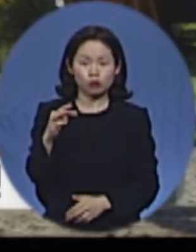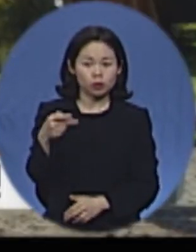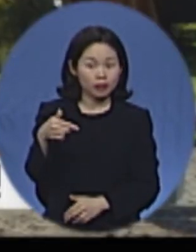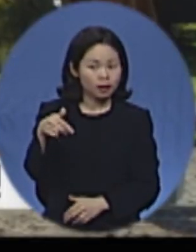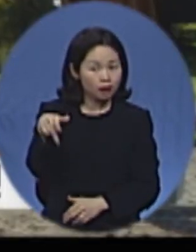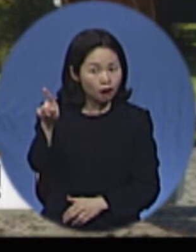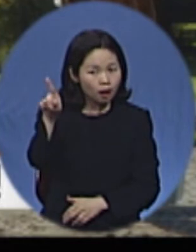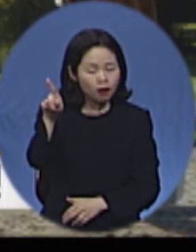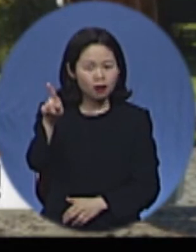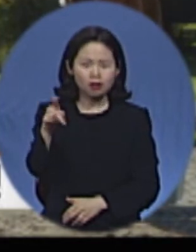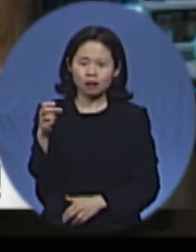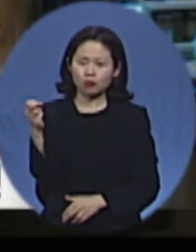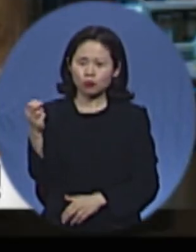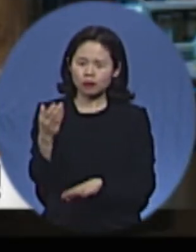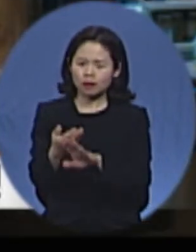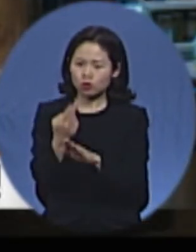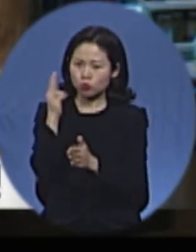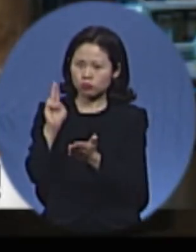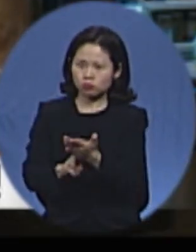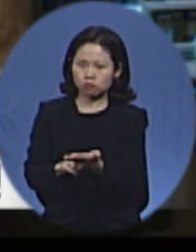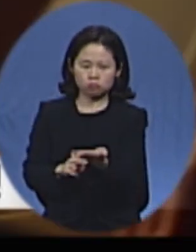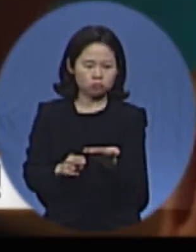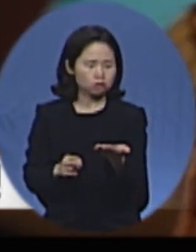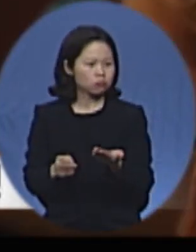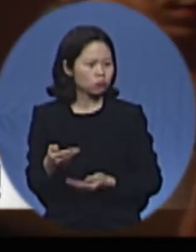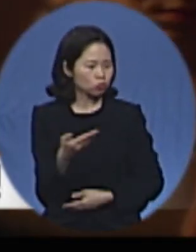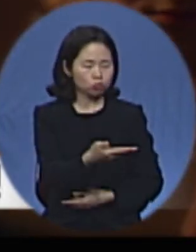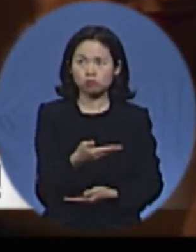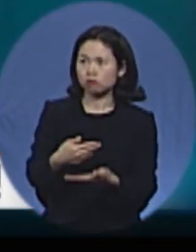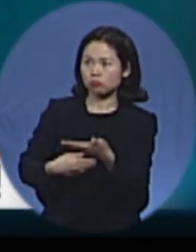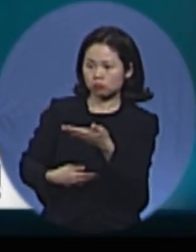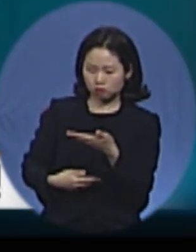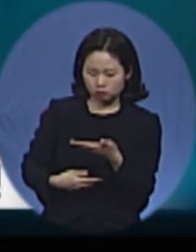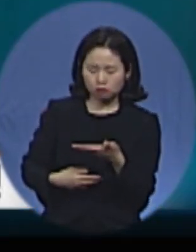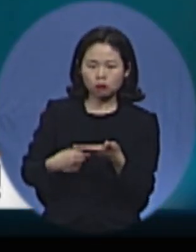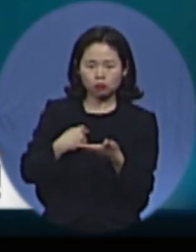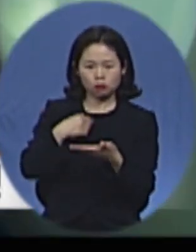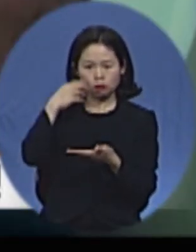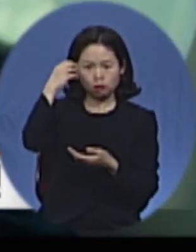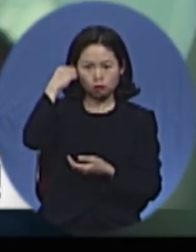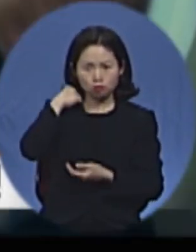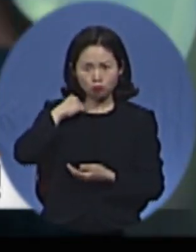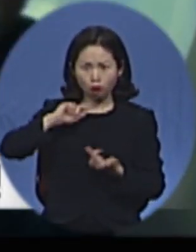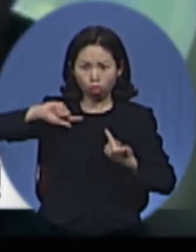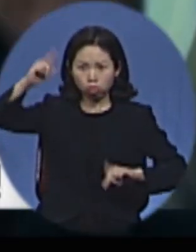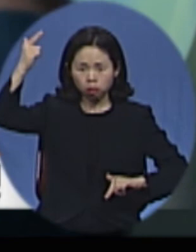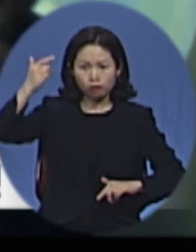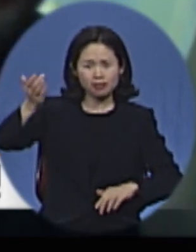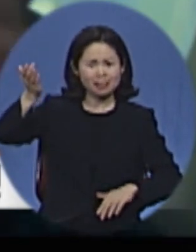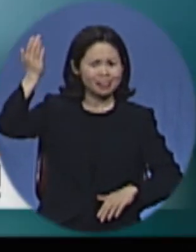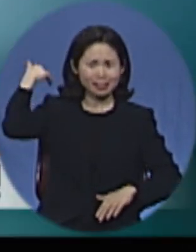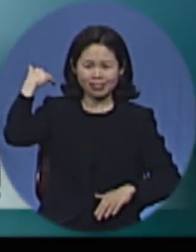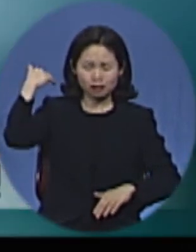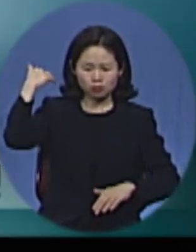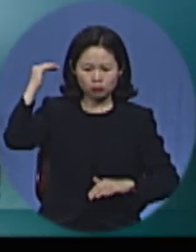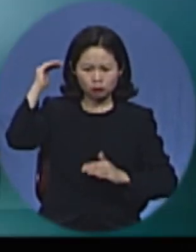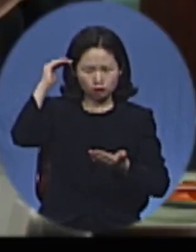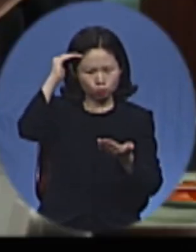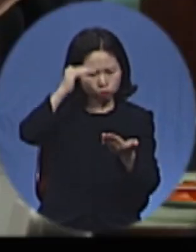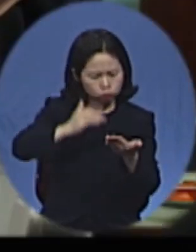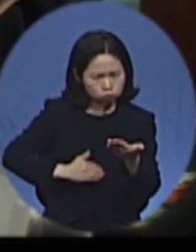베로니카는 또 다른 편지 한 통을 토니에게 건네고 자신의 기억과 전혀 다른 과거를 마주한